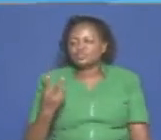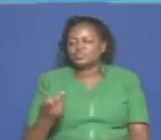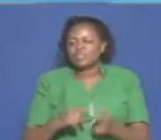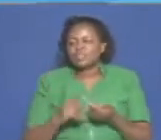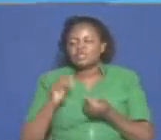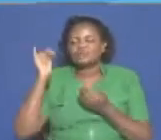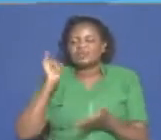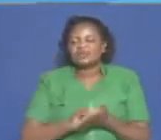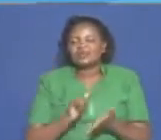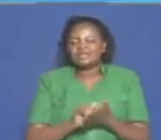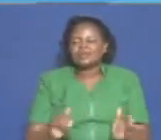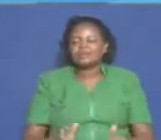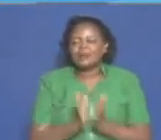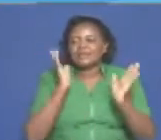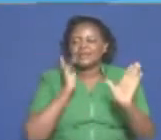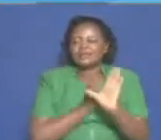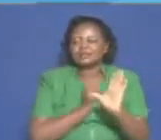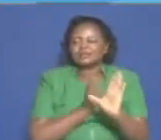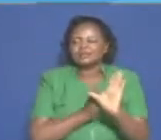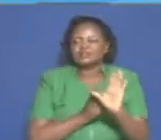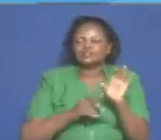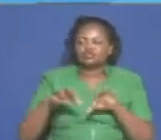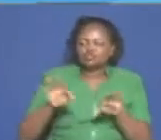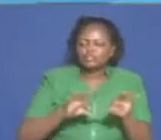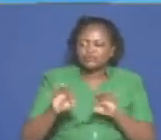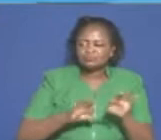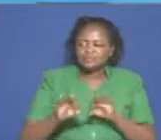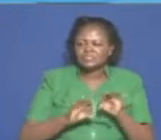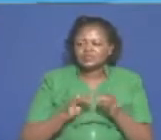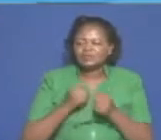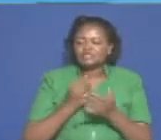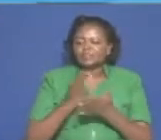kwamba ile public participation ama kuelezea, kuhakikisha kwamba